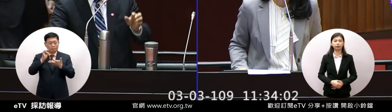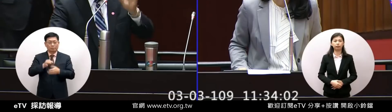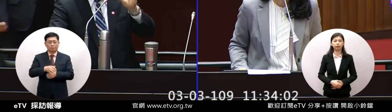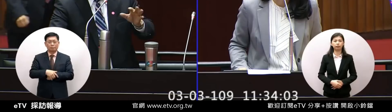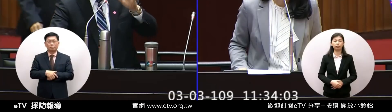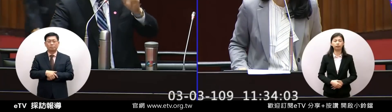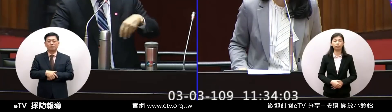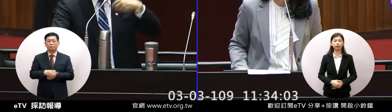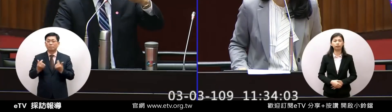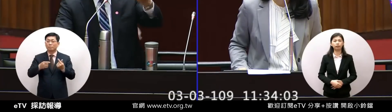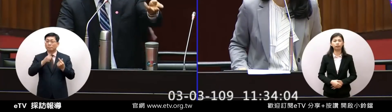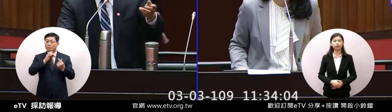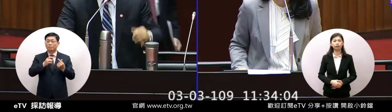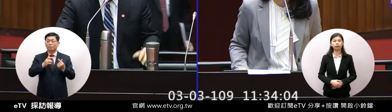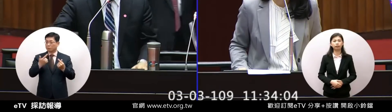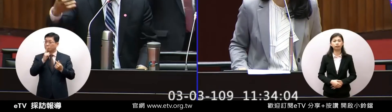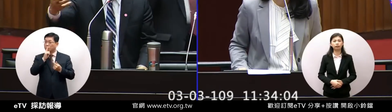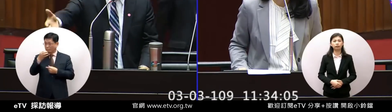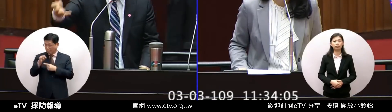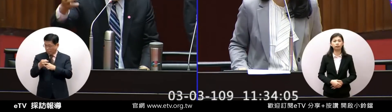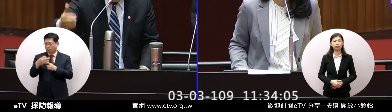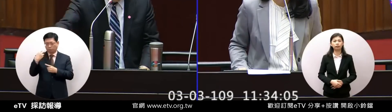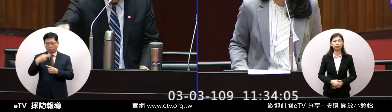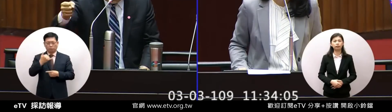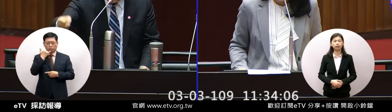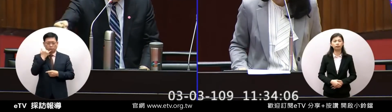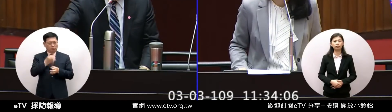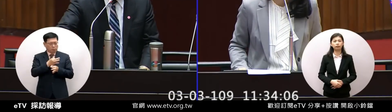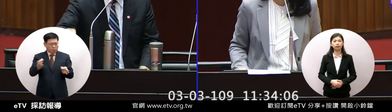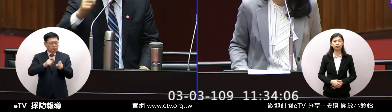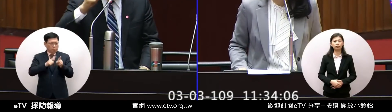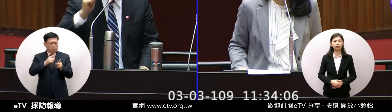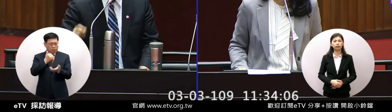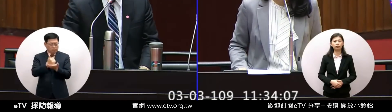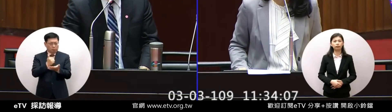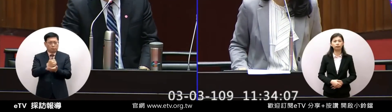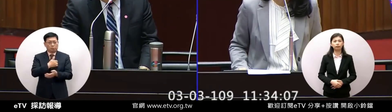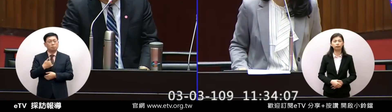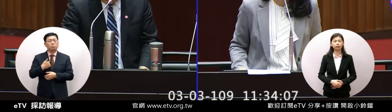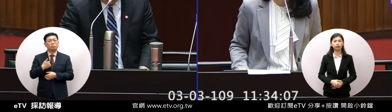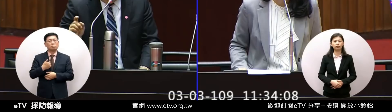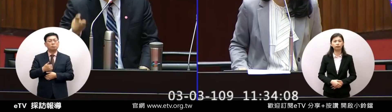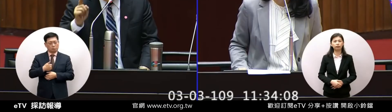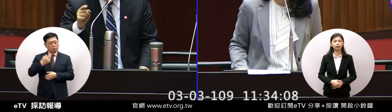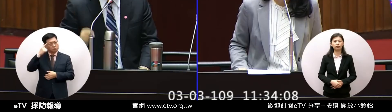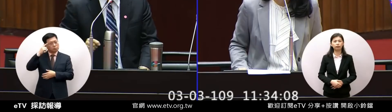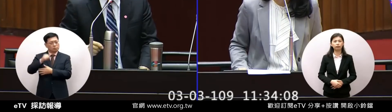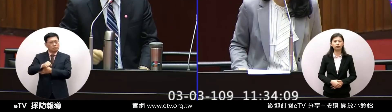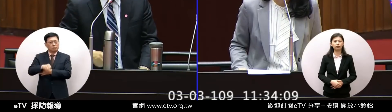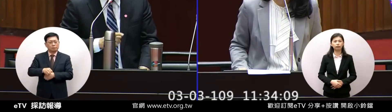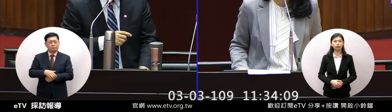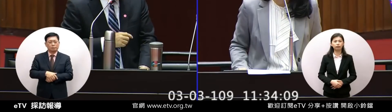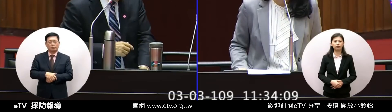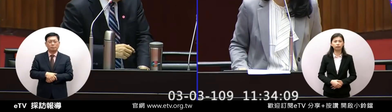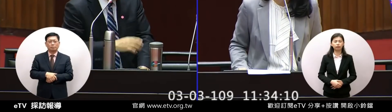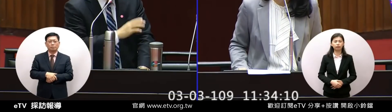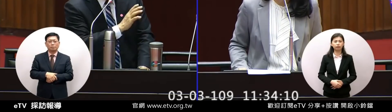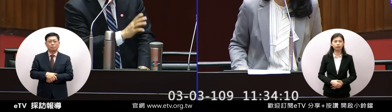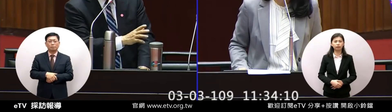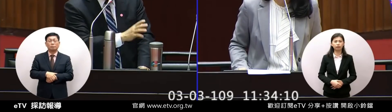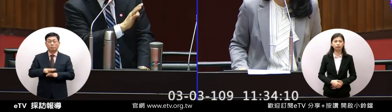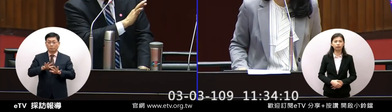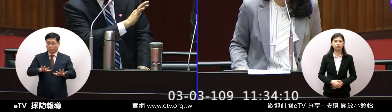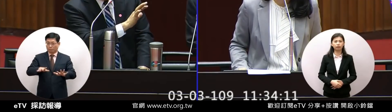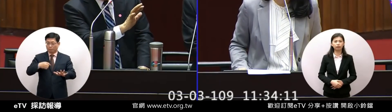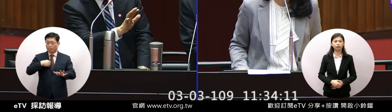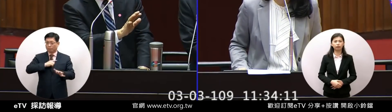点出来说，不是说只有钱，还要他能执行力，我很同意这一点，所以我